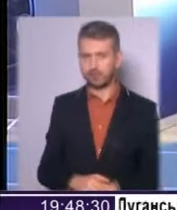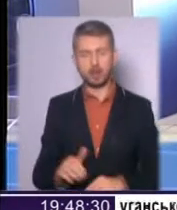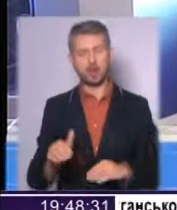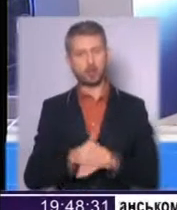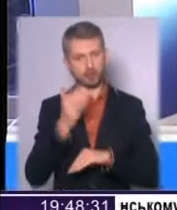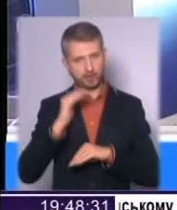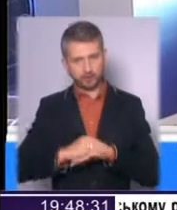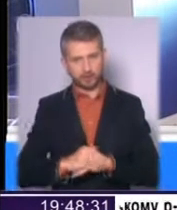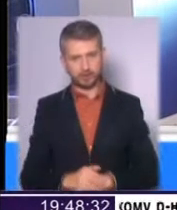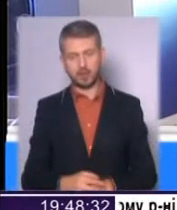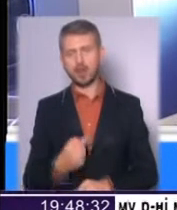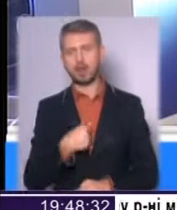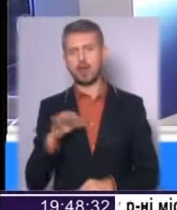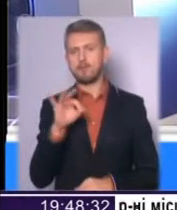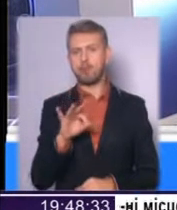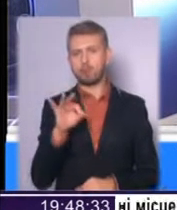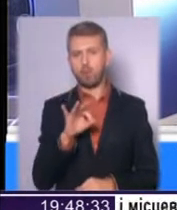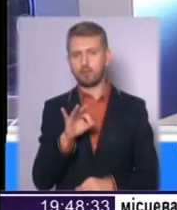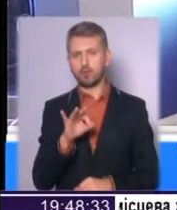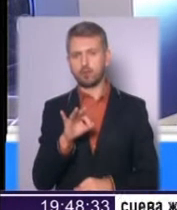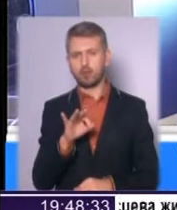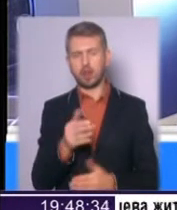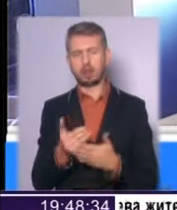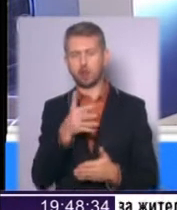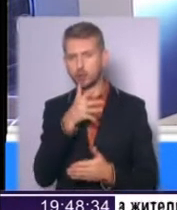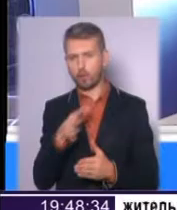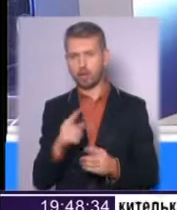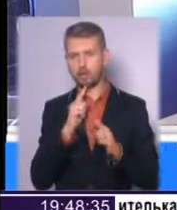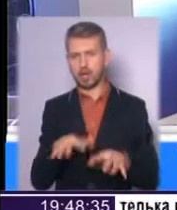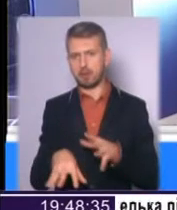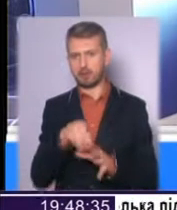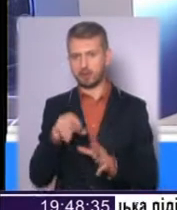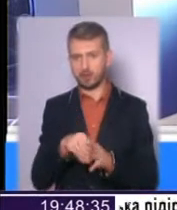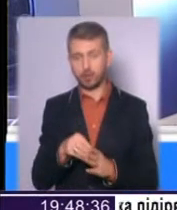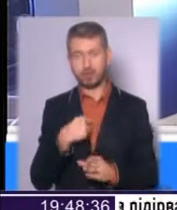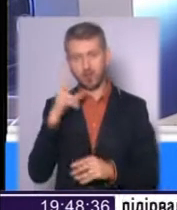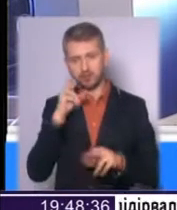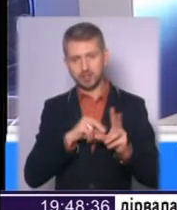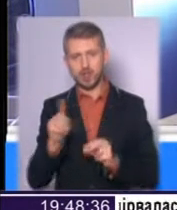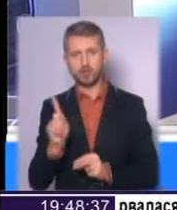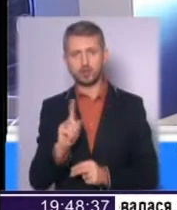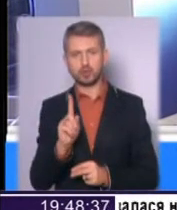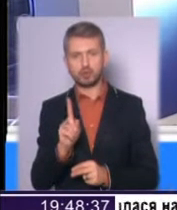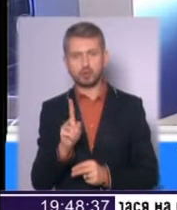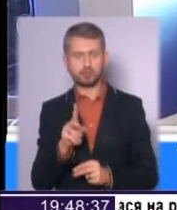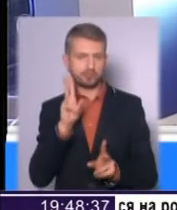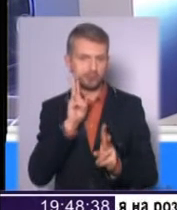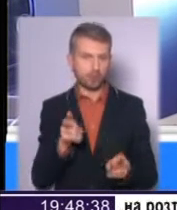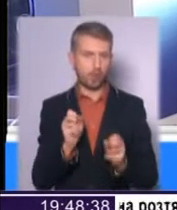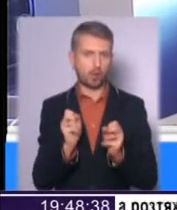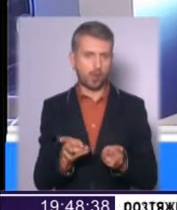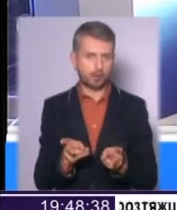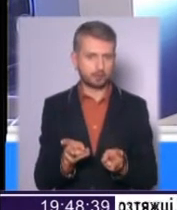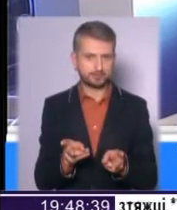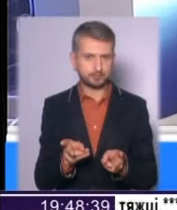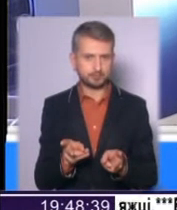взагалі український народ щодо дій влади. І перепрошую, якщо ми звідти нам підемо, це ми тільки їм полегшимо роботу. Тобто, а так хоча б ми